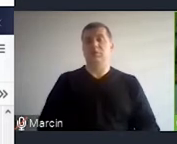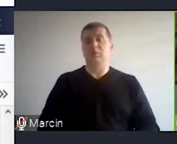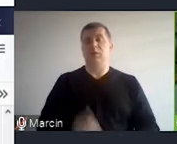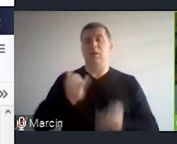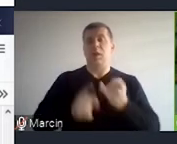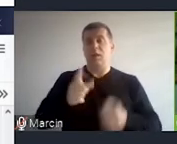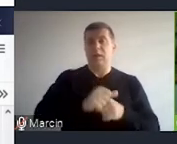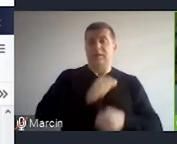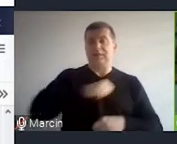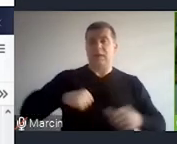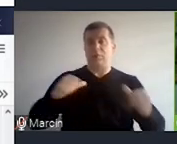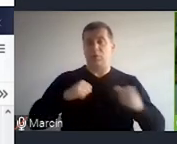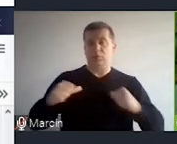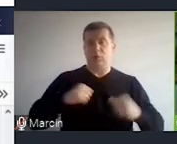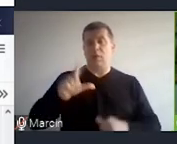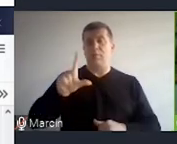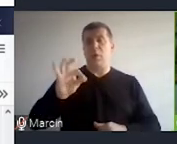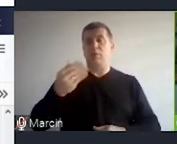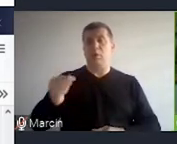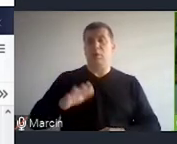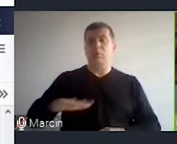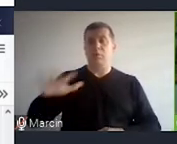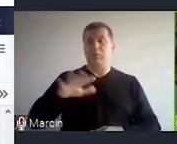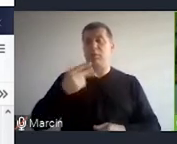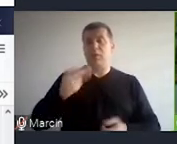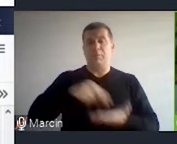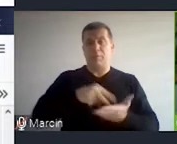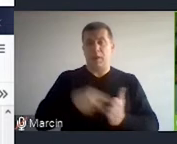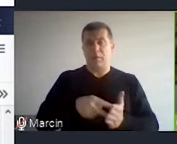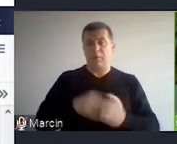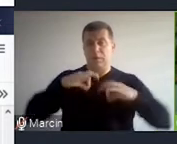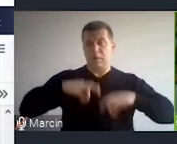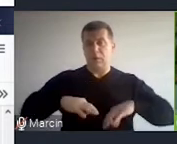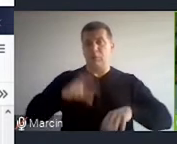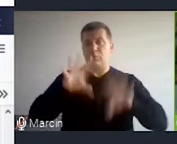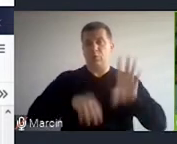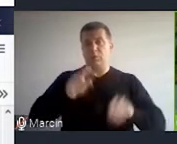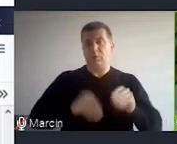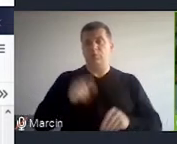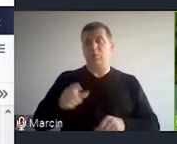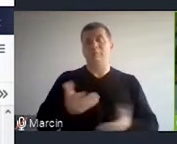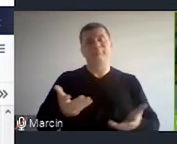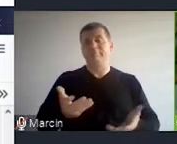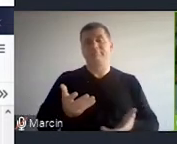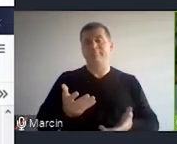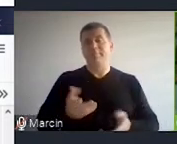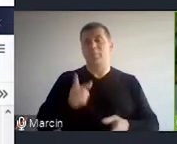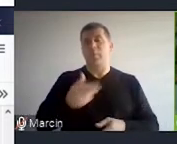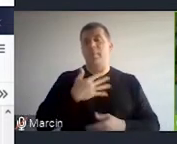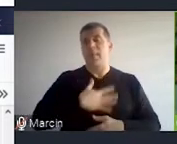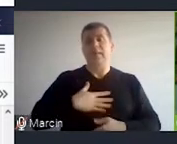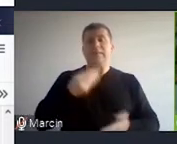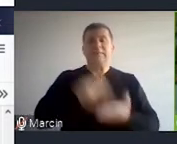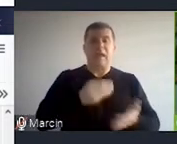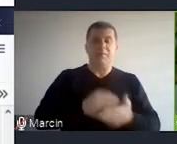jesteście samorządem, podmiotem publicznym, to nieplanowane dochody budżetu to raczej nie jest to, co skarbnicy